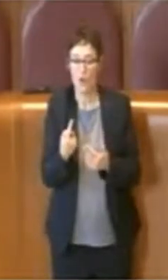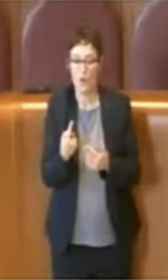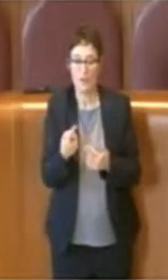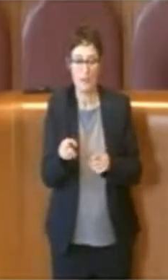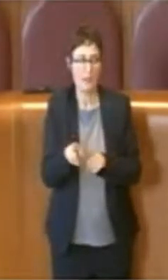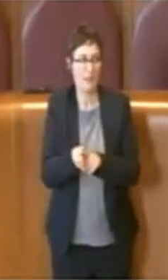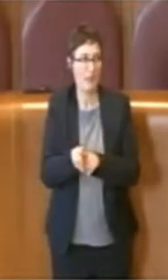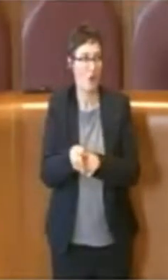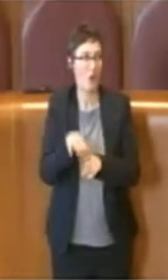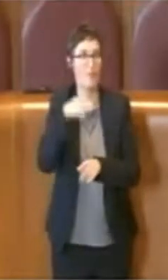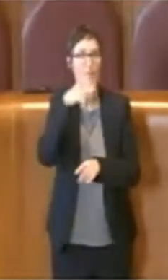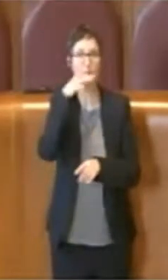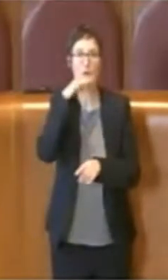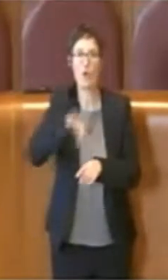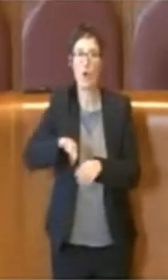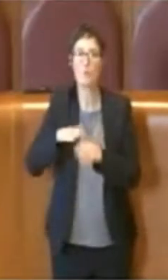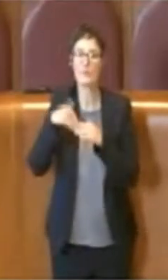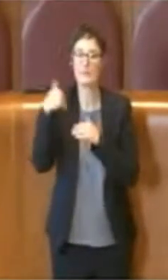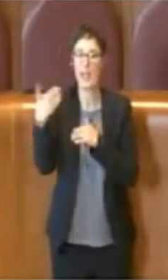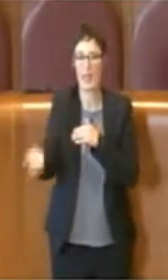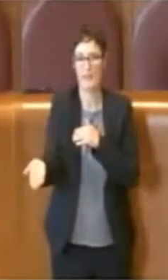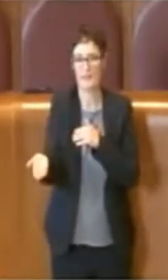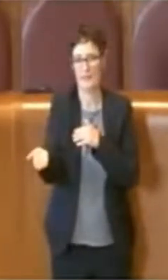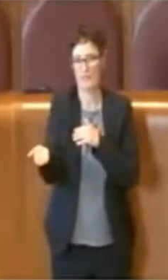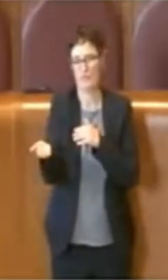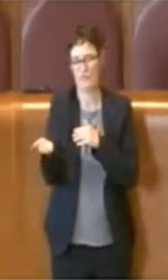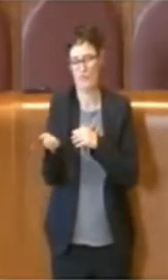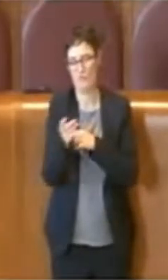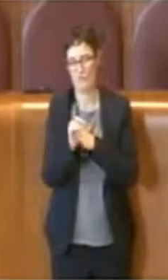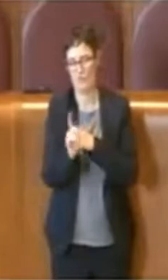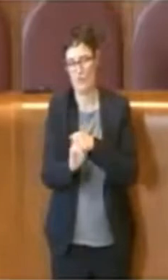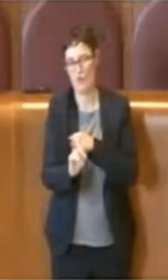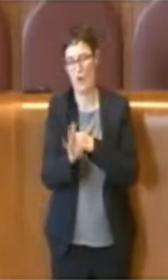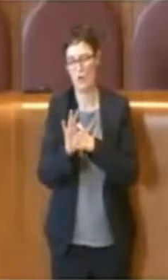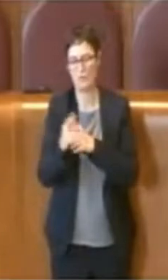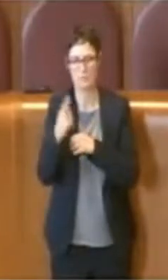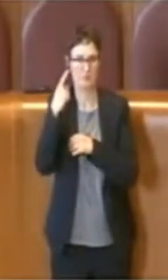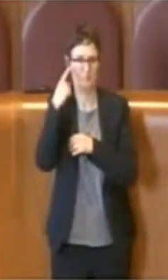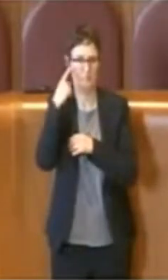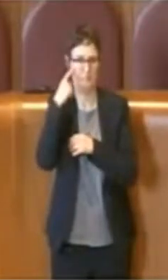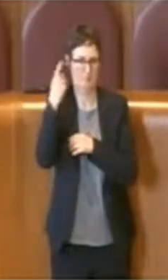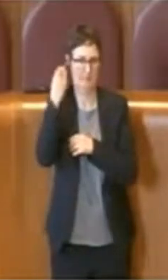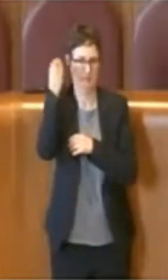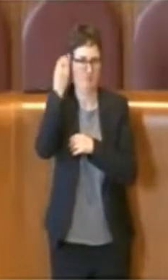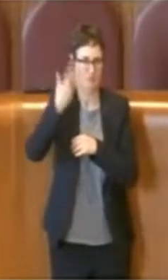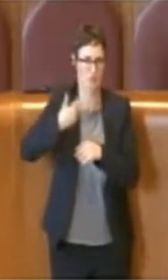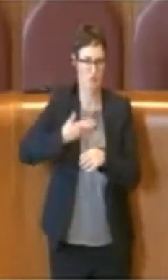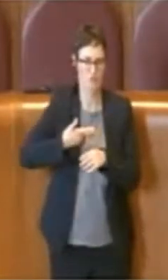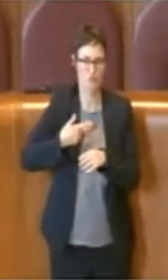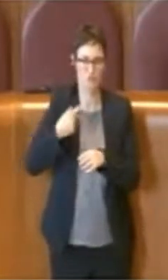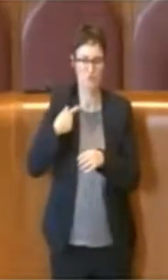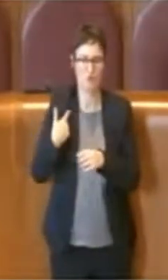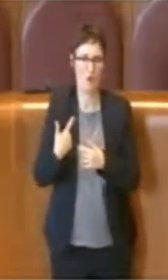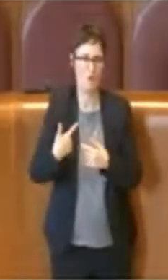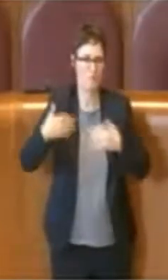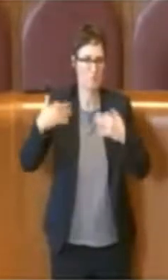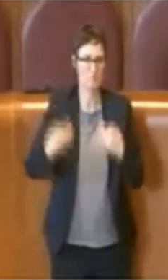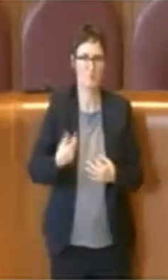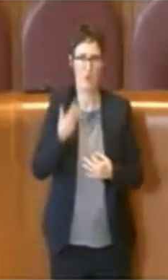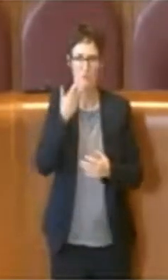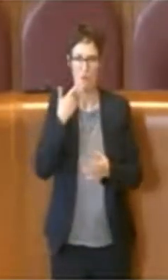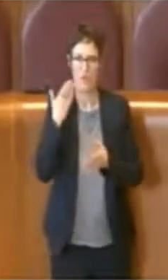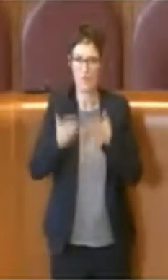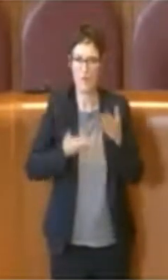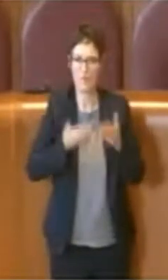competenza, abbiamo delle idee, siamo determinati a portarle avanti. Io purtroppo sono